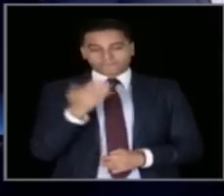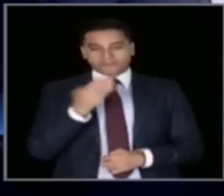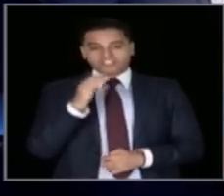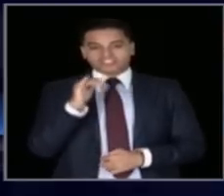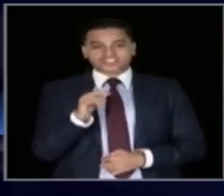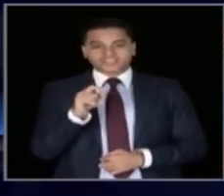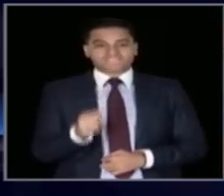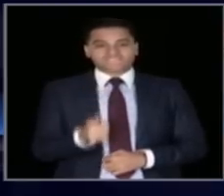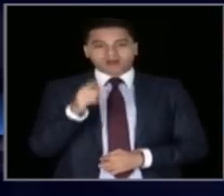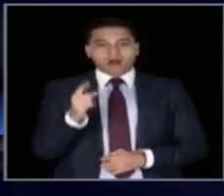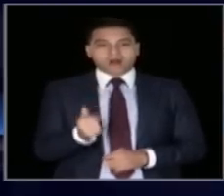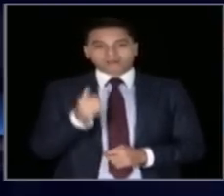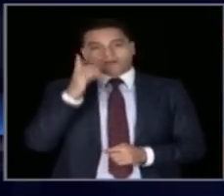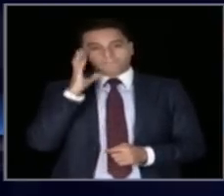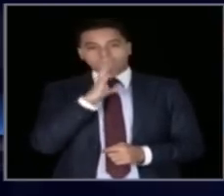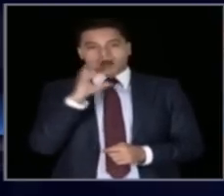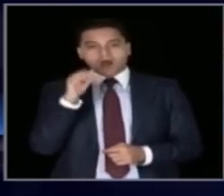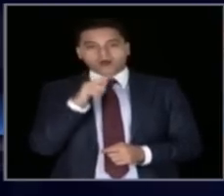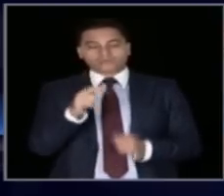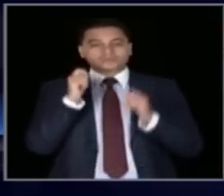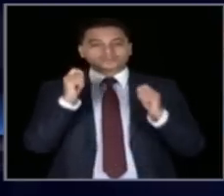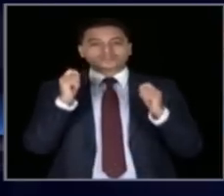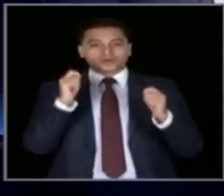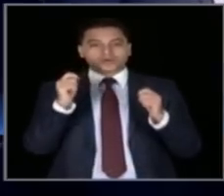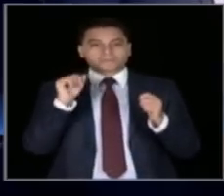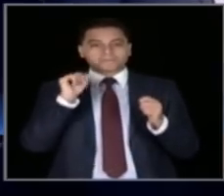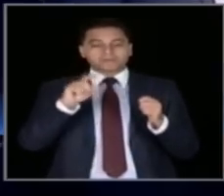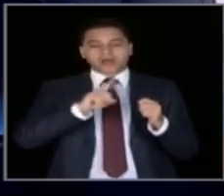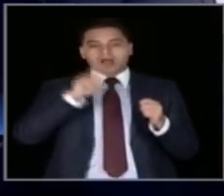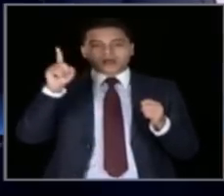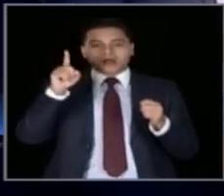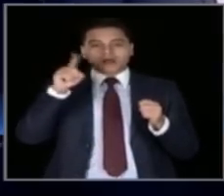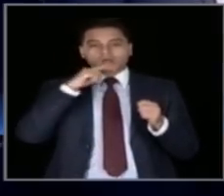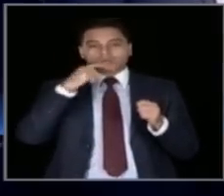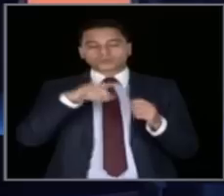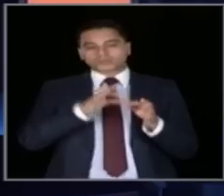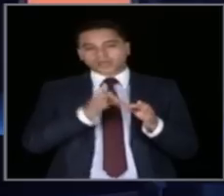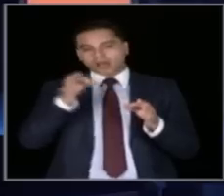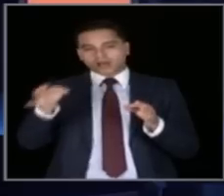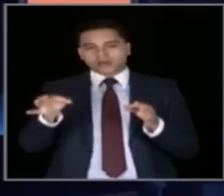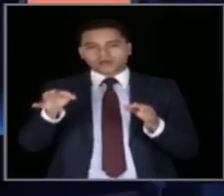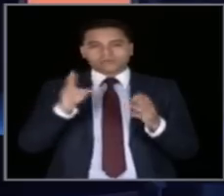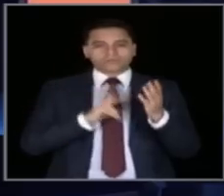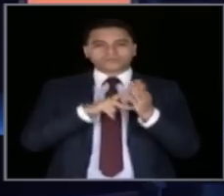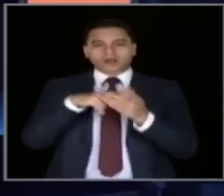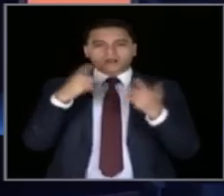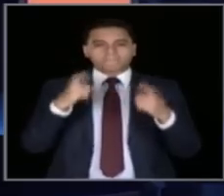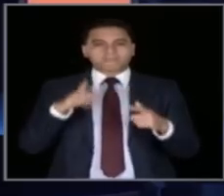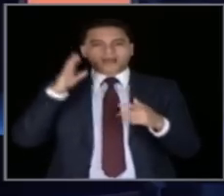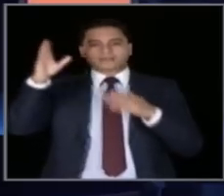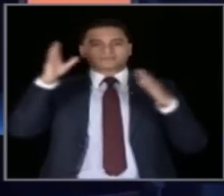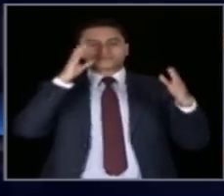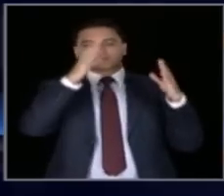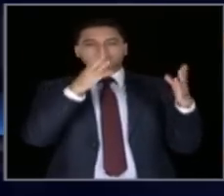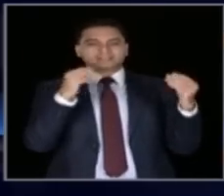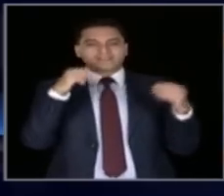جيفارا معروف بسبب الثورة الكوبية وأحد رموزها وتحرك في بلاد كتير جدا،